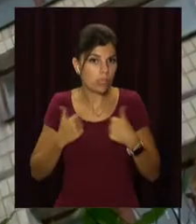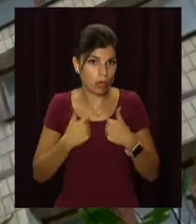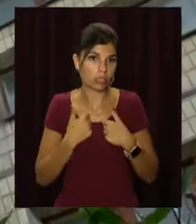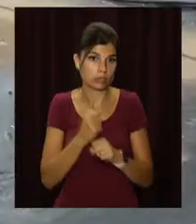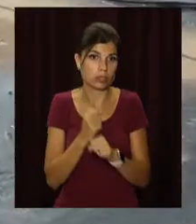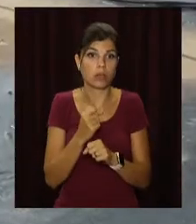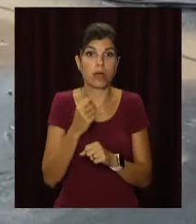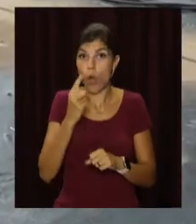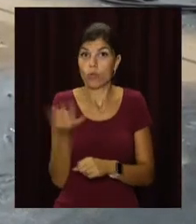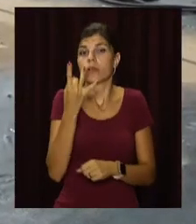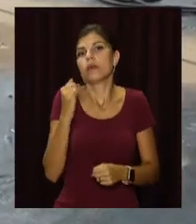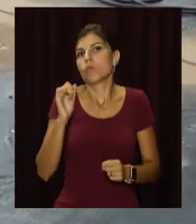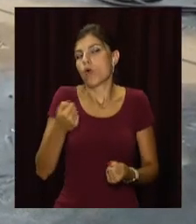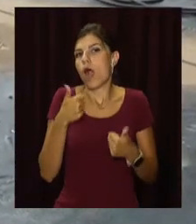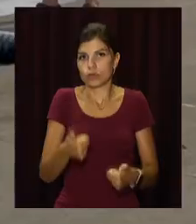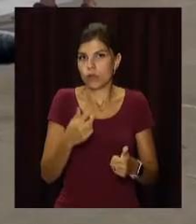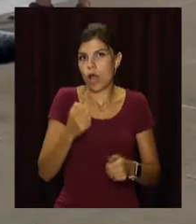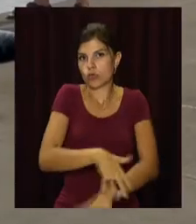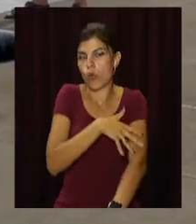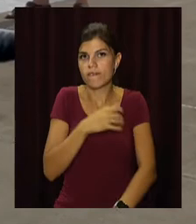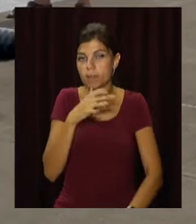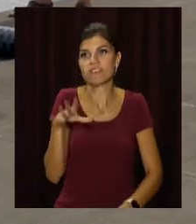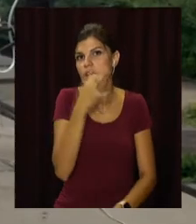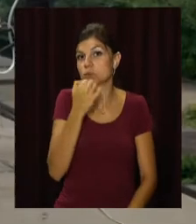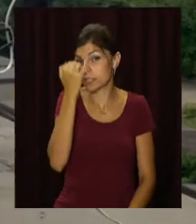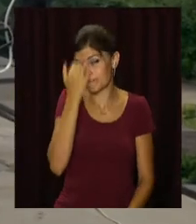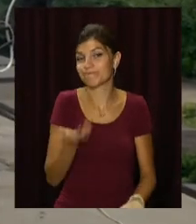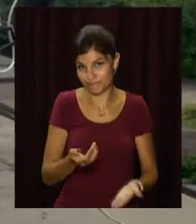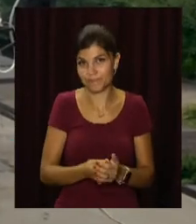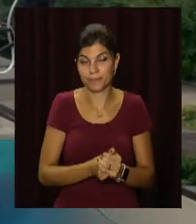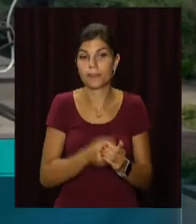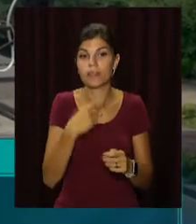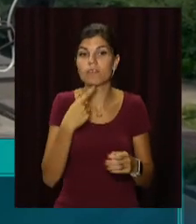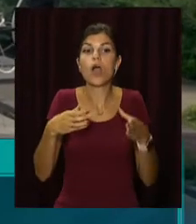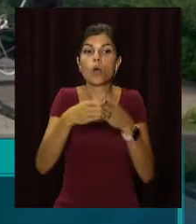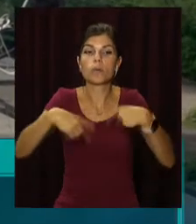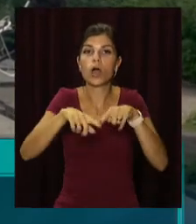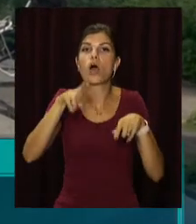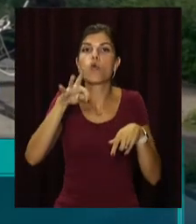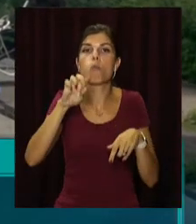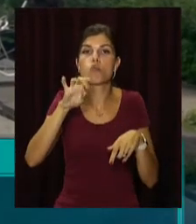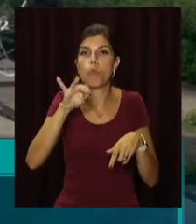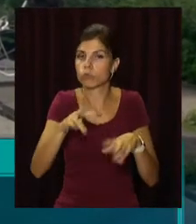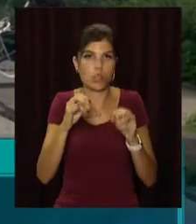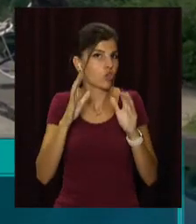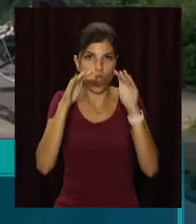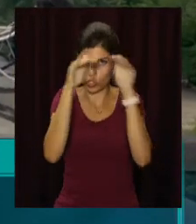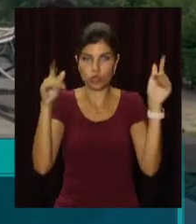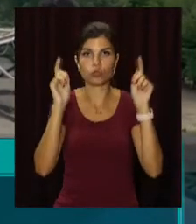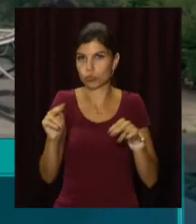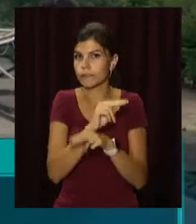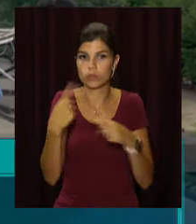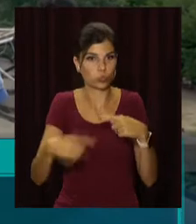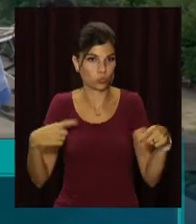ремонтує дахи житлових будинків. Паралельно тривають і інші поточні роботи. КП «Добробут» продовжує виконувати роботи по текучому ремонту криш,